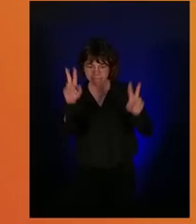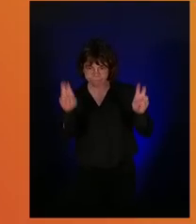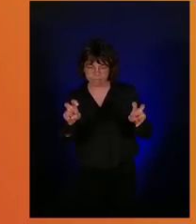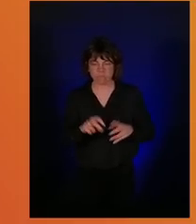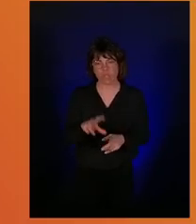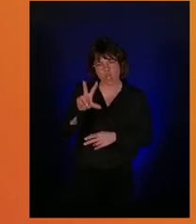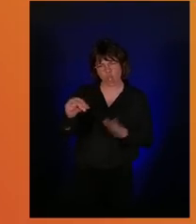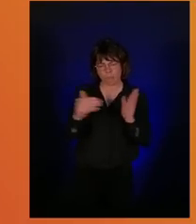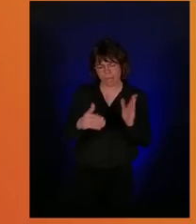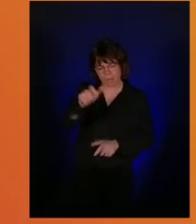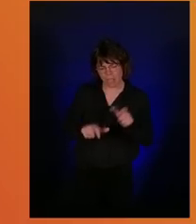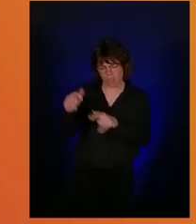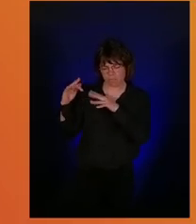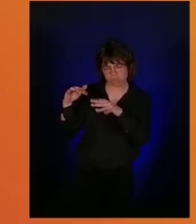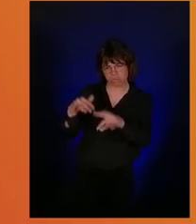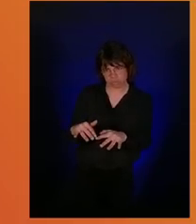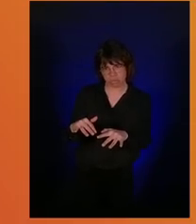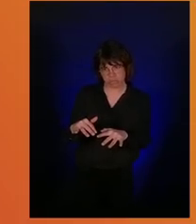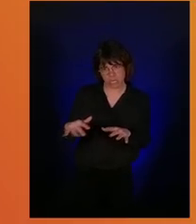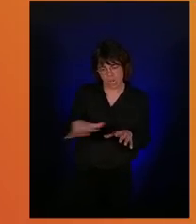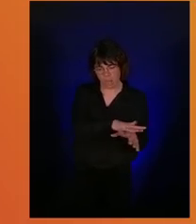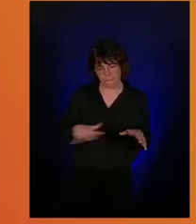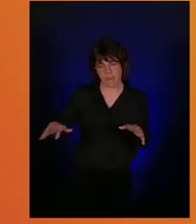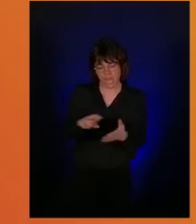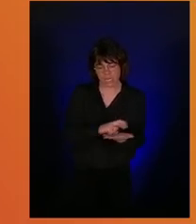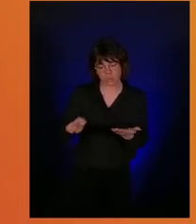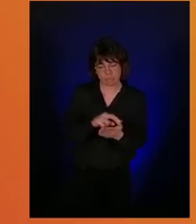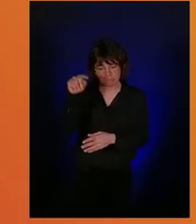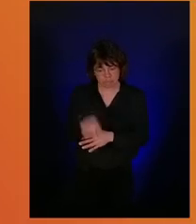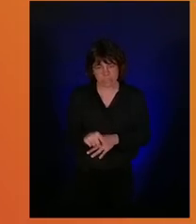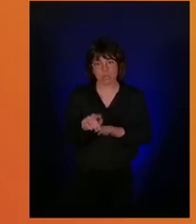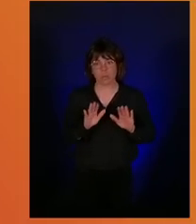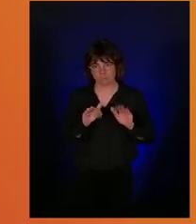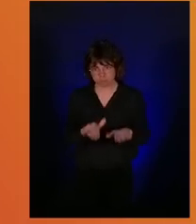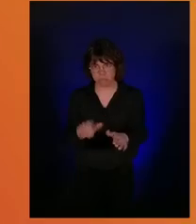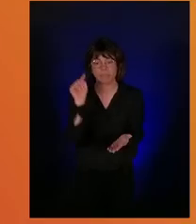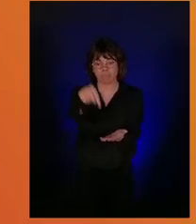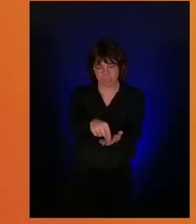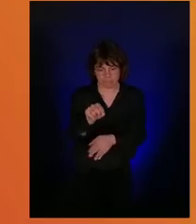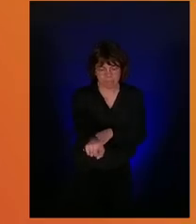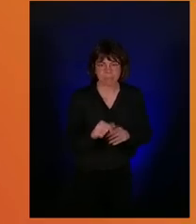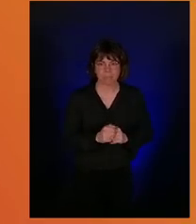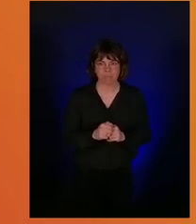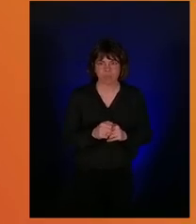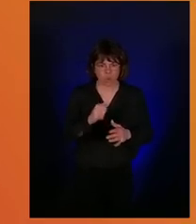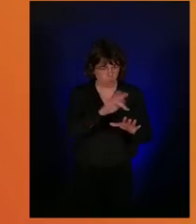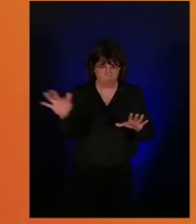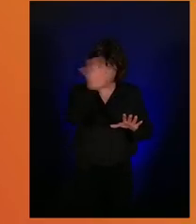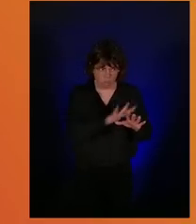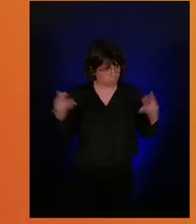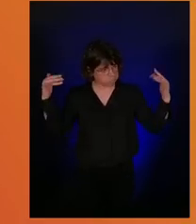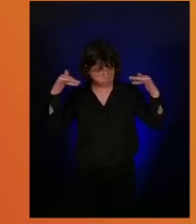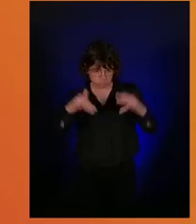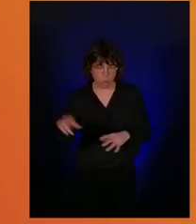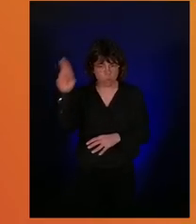000 personnes qui ont convergé dans le pays mélois pour rejoindre Sainte-Soline. Des militants de toute la France,